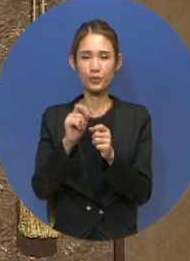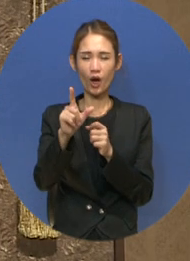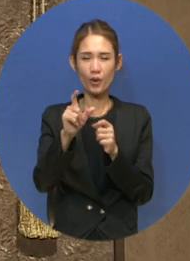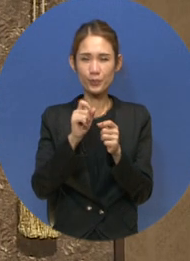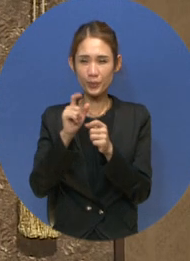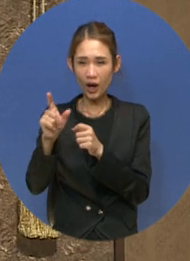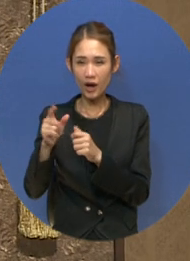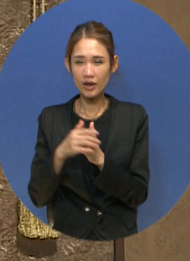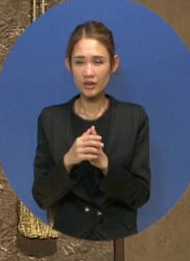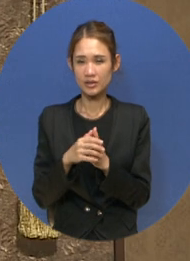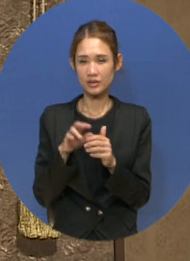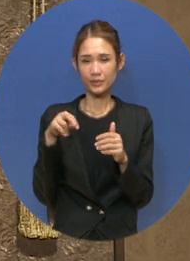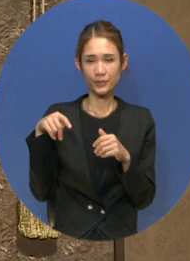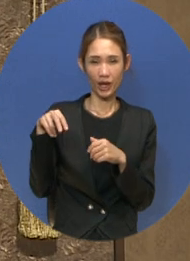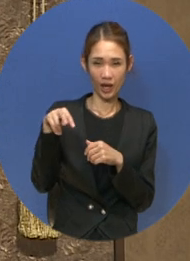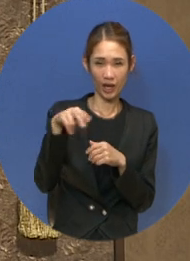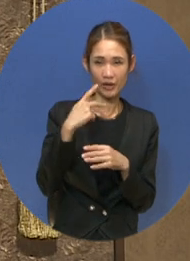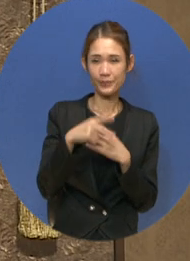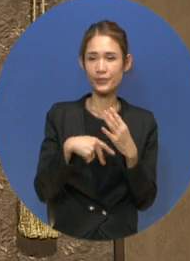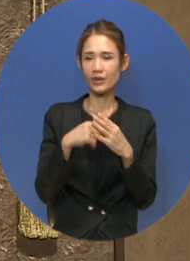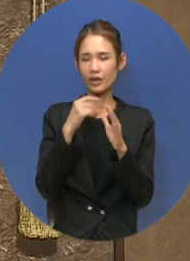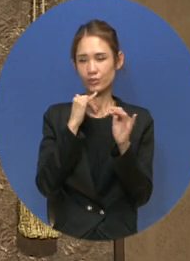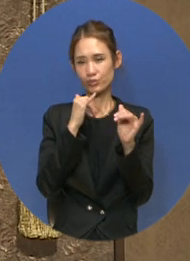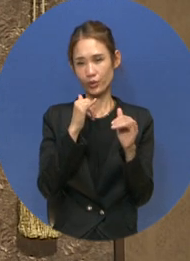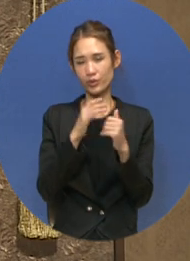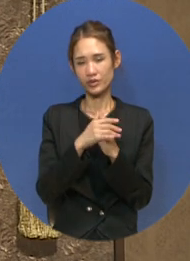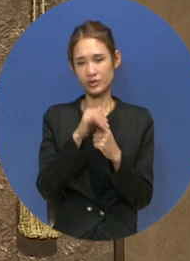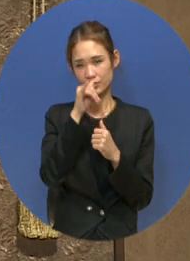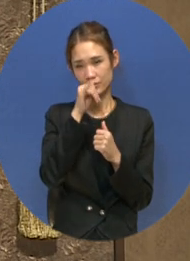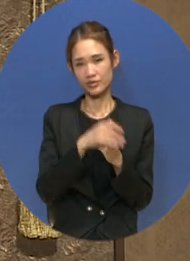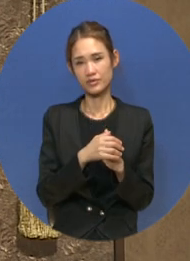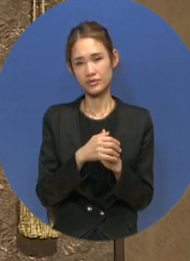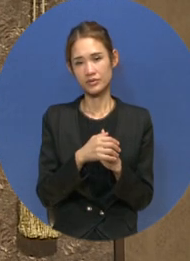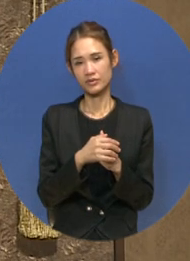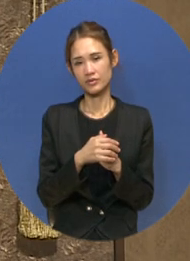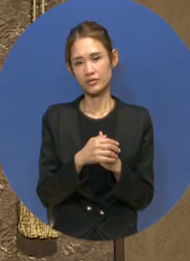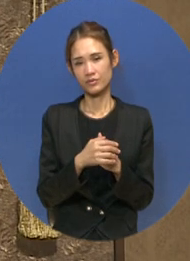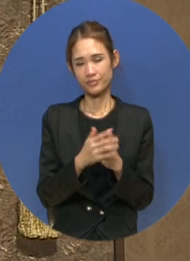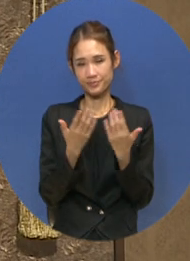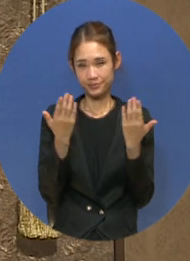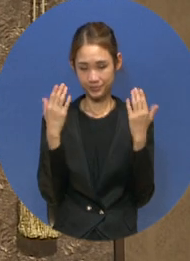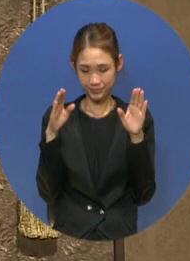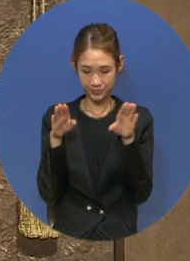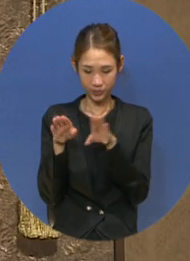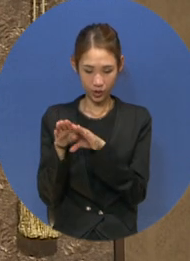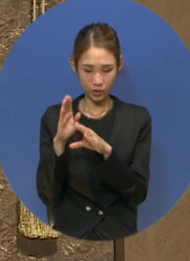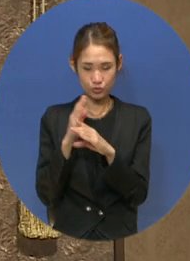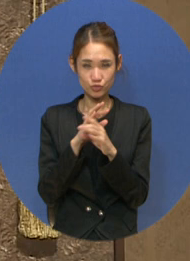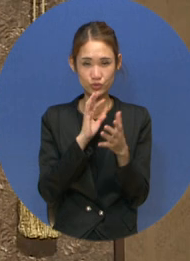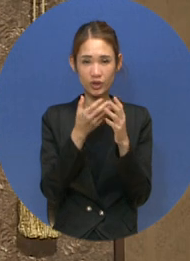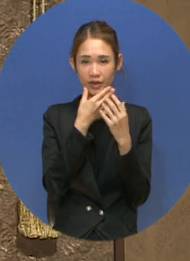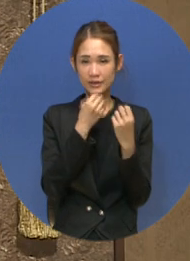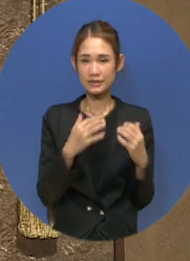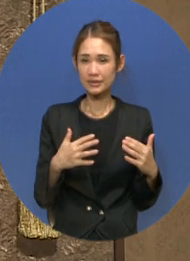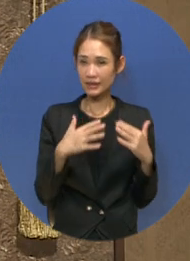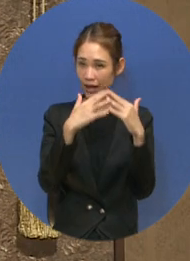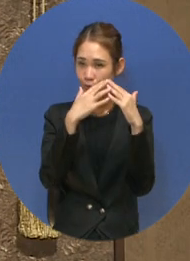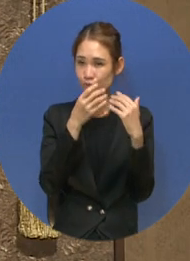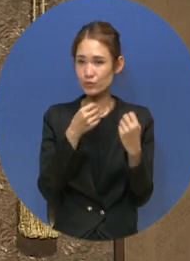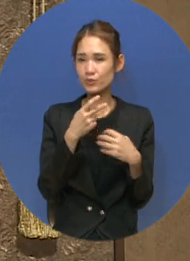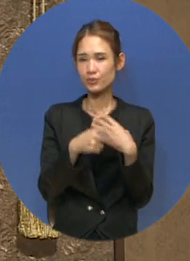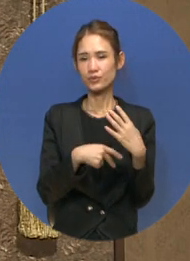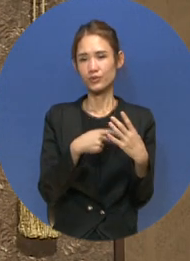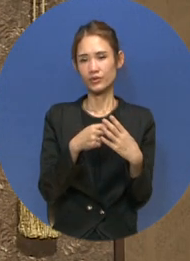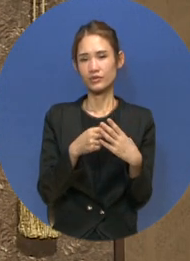수 있는 그런 어떤 나들이 프로그램을 계획하고 있고 또 방학 중에 어떤 그 워크샵 캠프 프로그램을 수행을